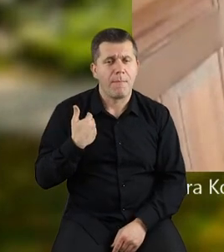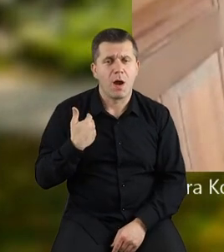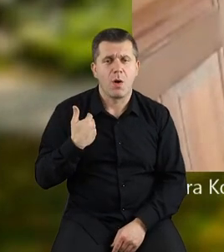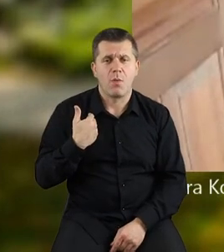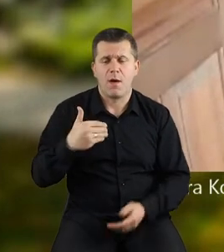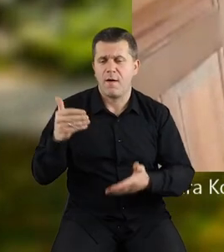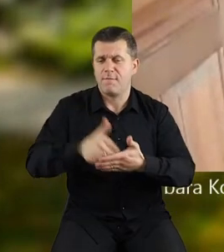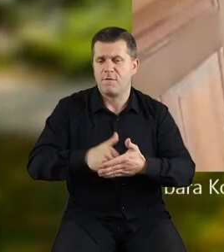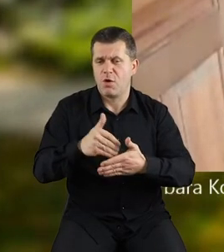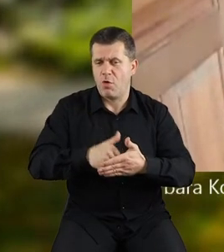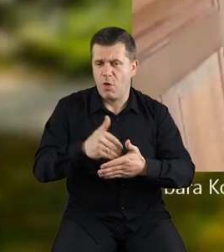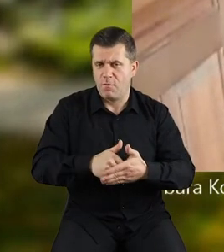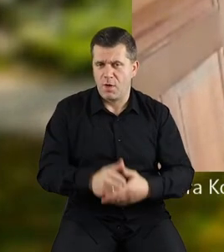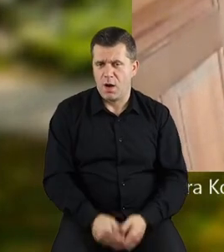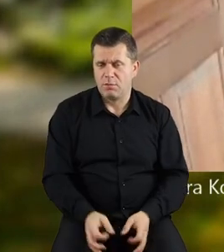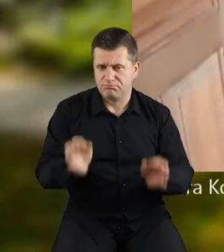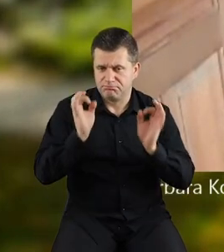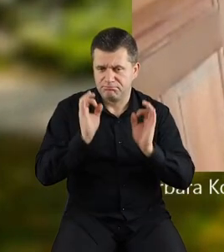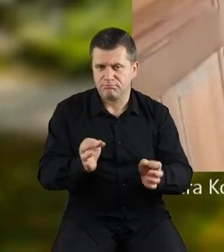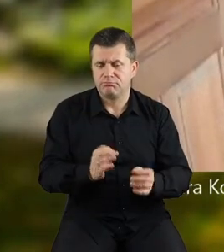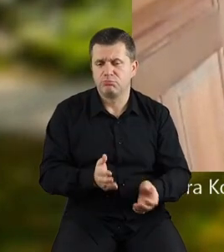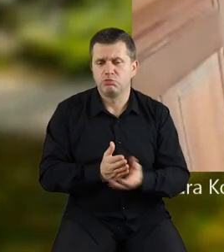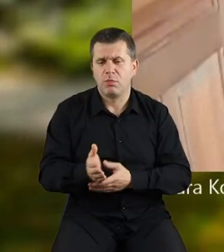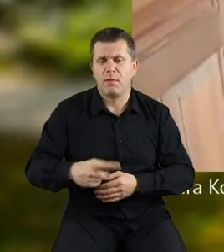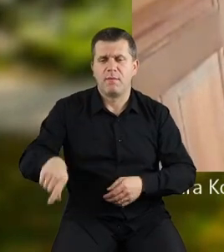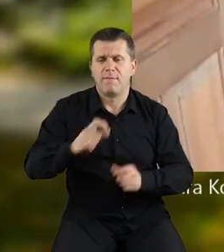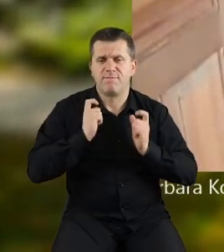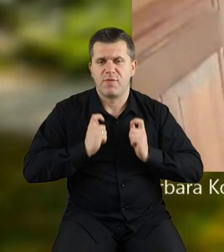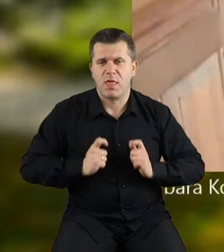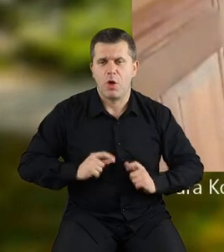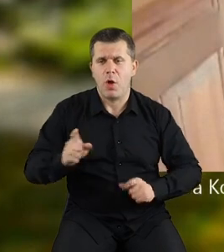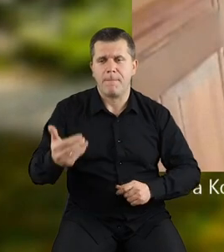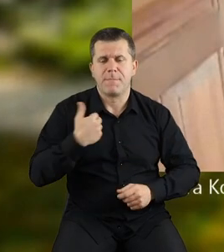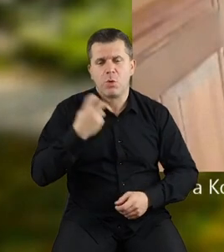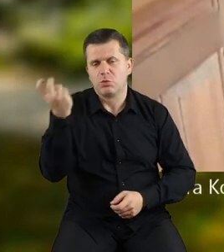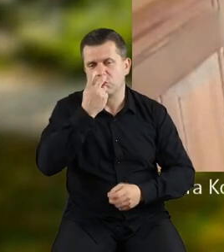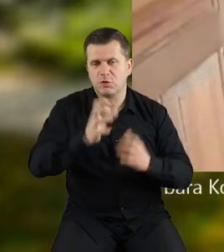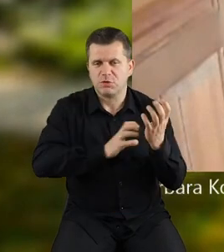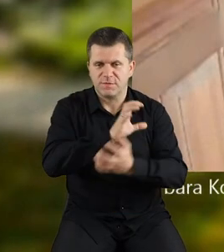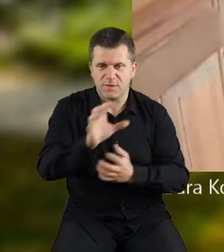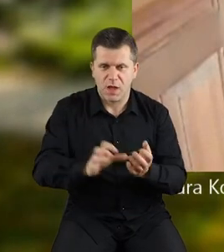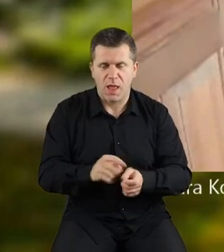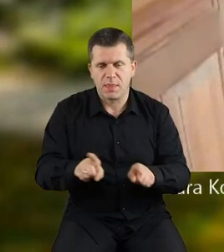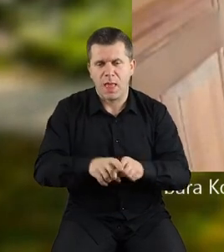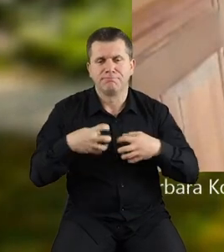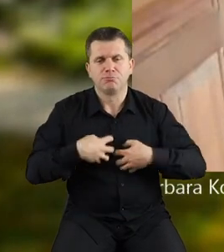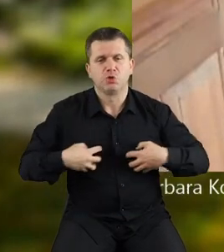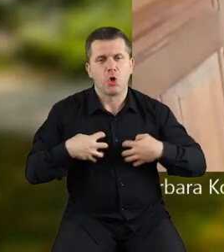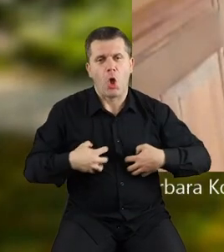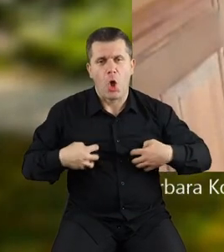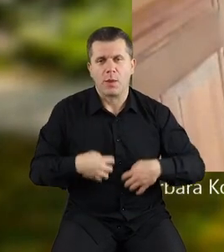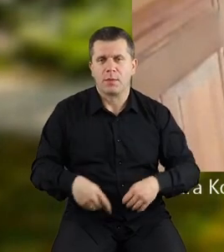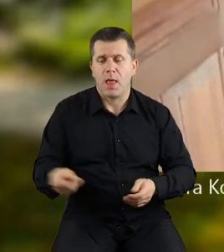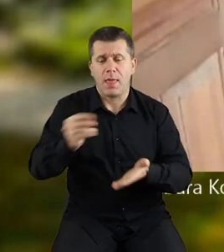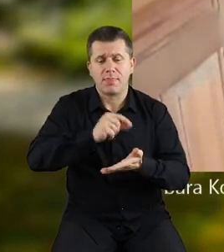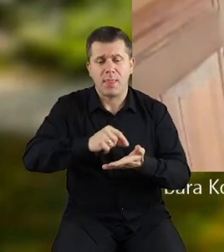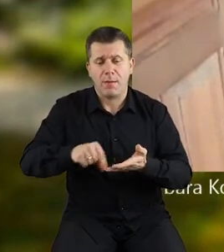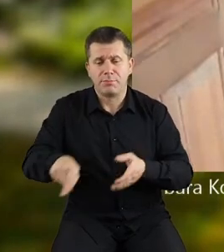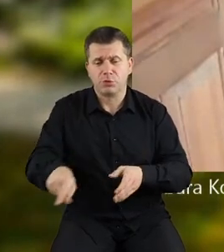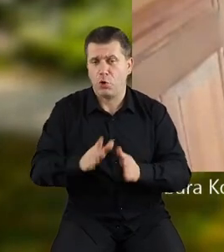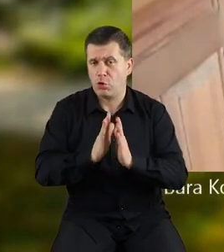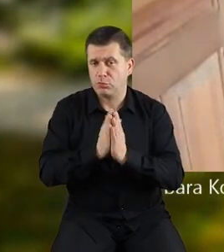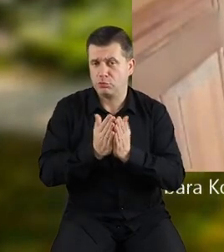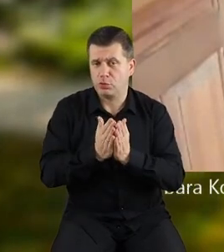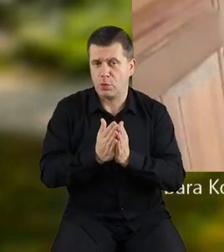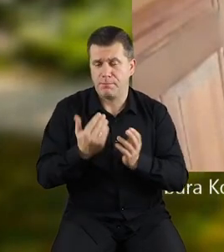była wychowana przez wieś, ponieważ sama była ciekawa świata i przyrody.